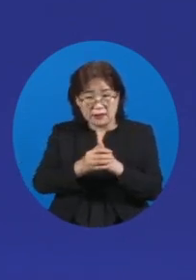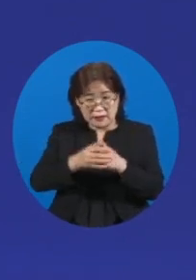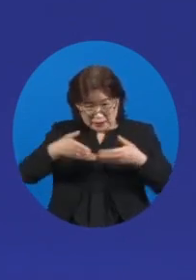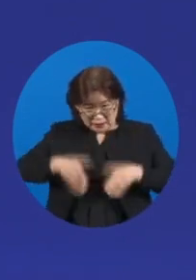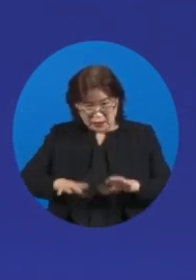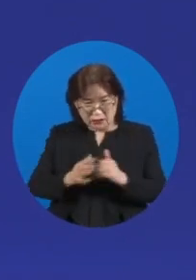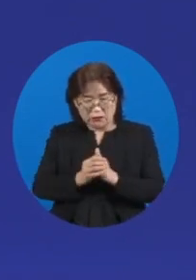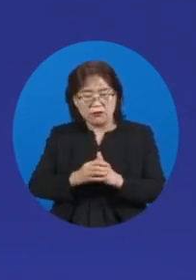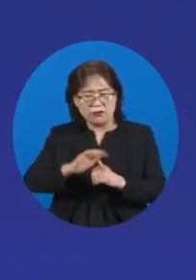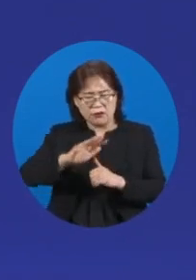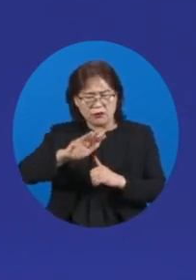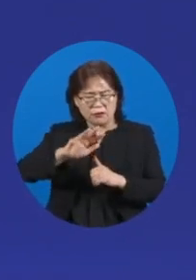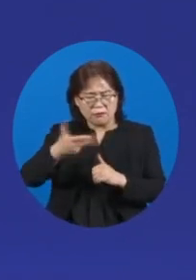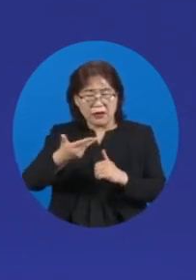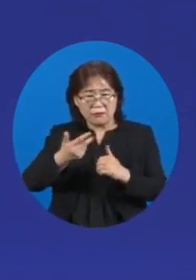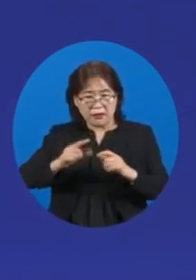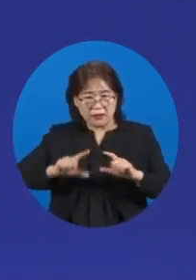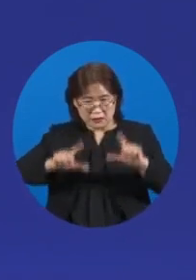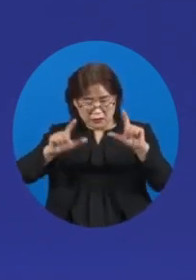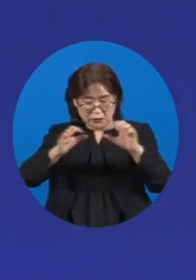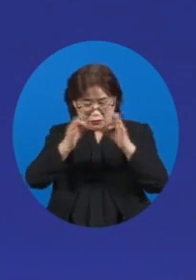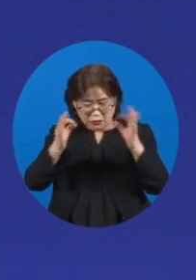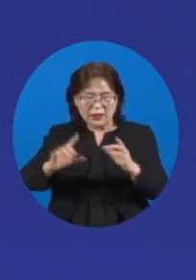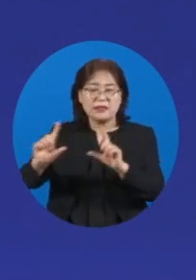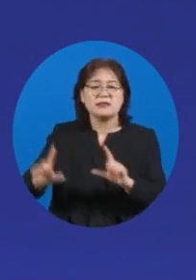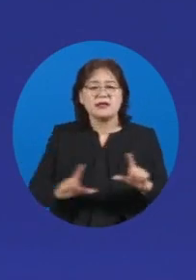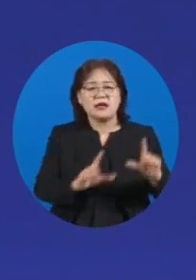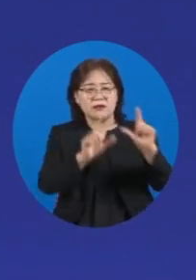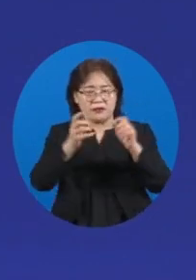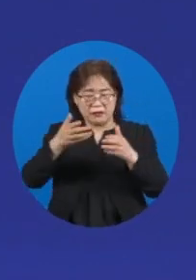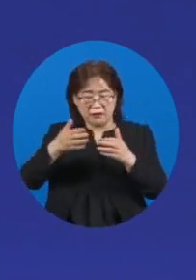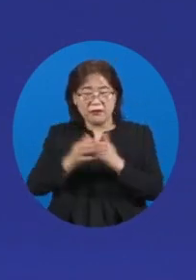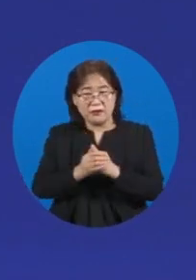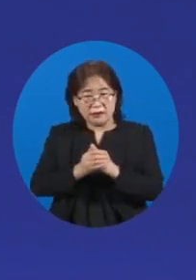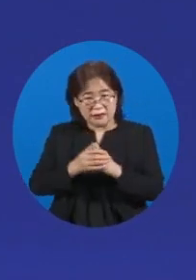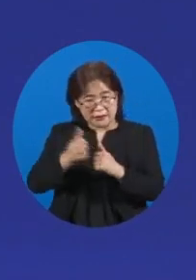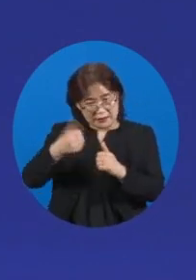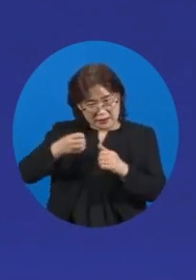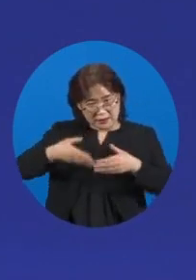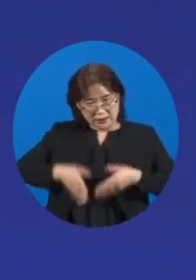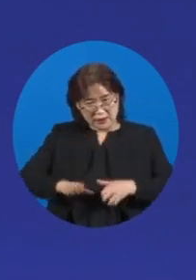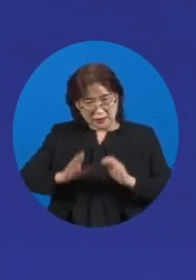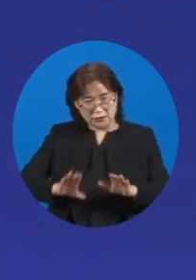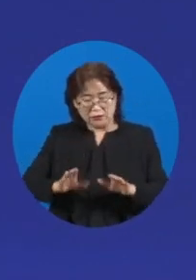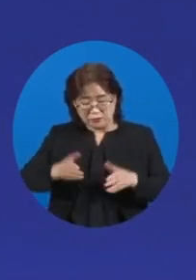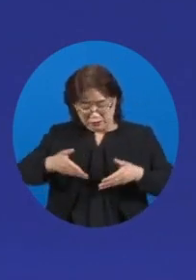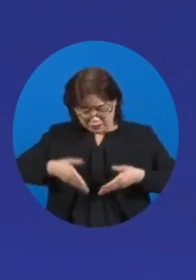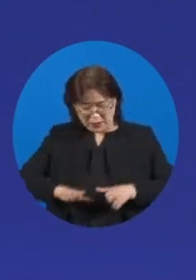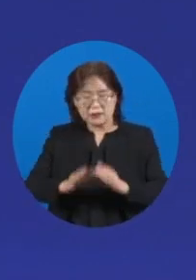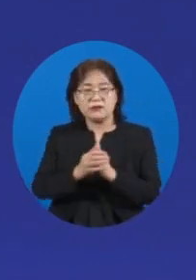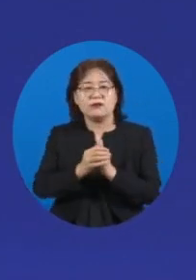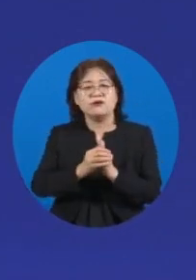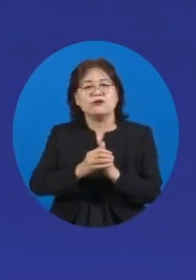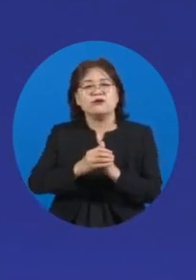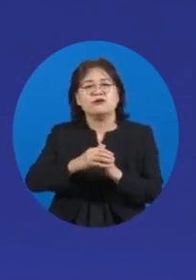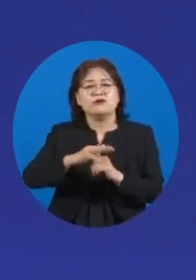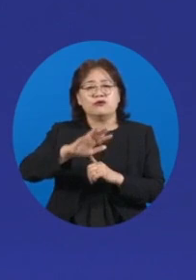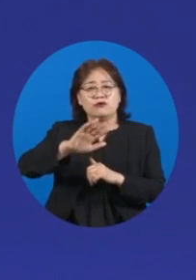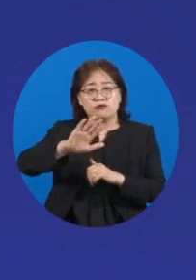지내며 자녀를 낳은 후에 930 3의 죽어 흙으로 돌아갔습니다